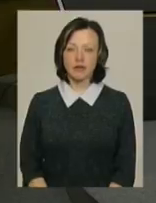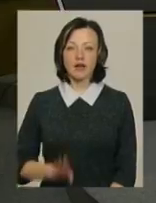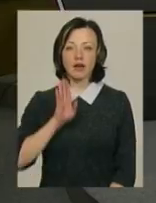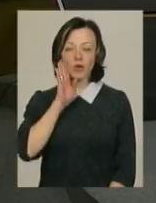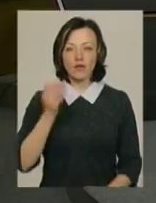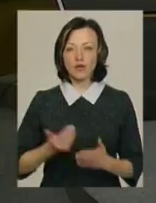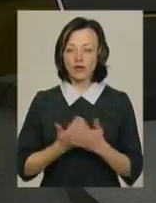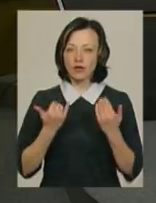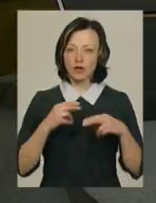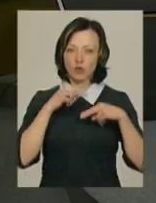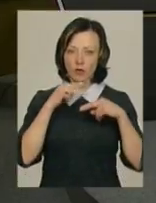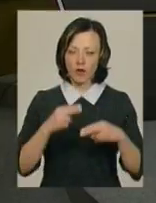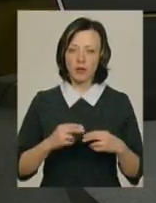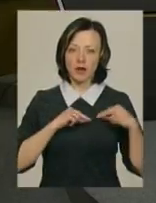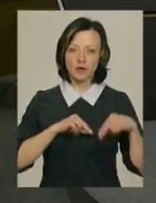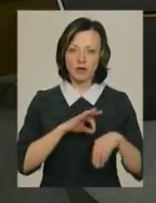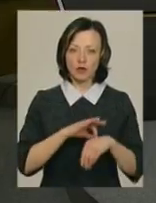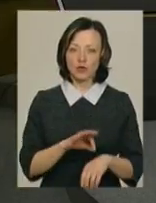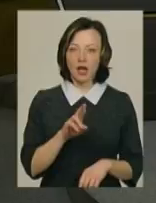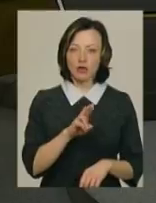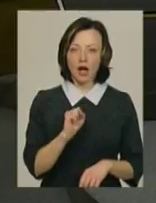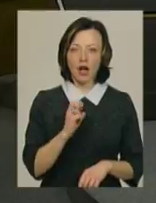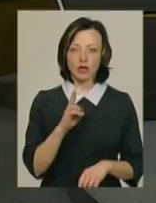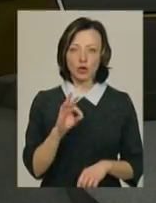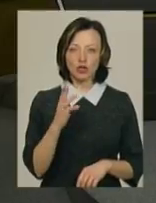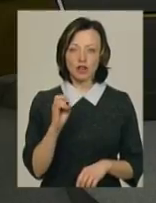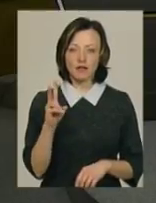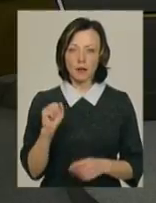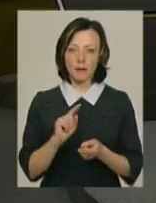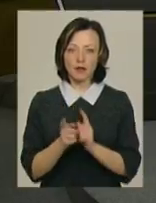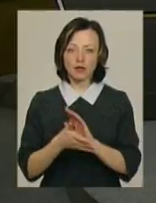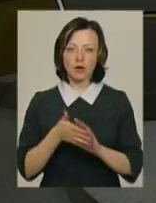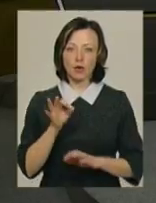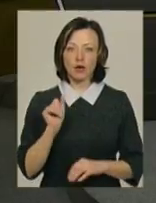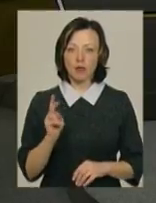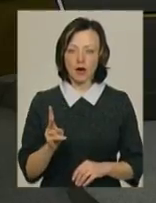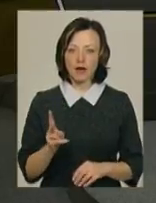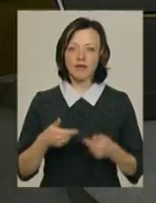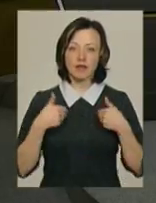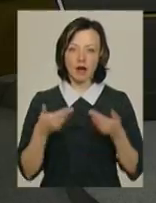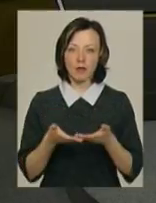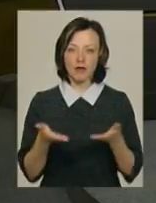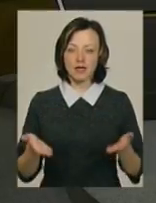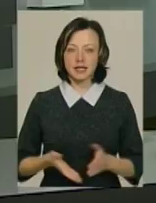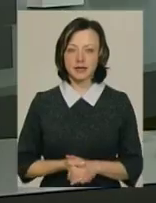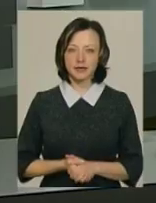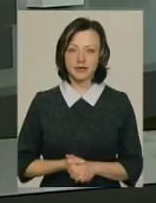Ранковий випуск новин до вашої уваги. В студії працюють ведуча Ярослава Антошевська, перекладач на жестову мову Ольга Рибак. Ми вітаємо вас.